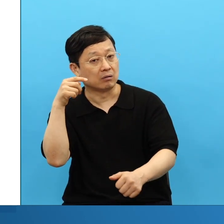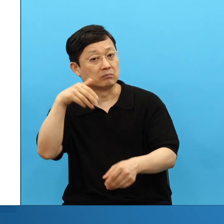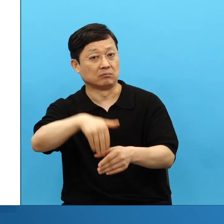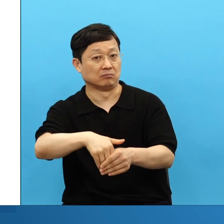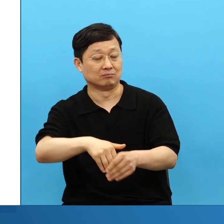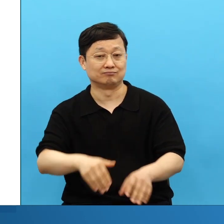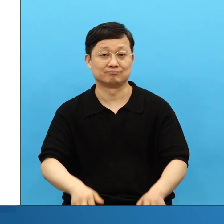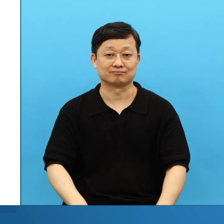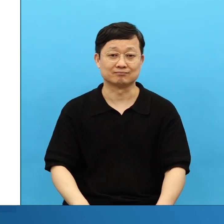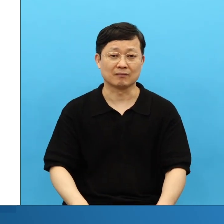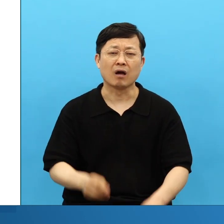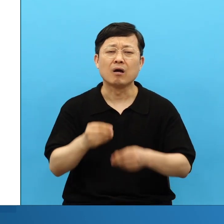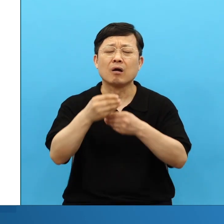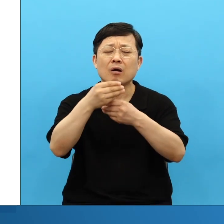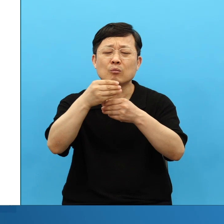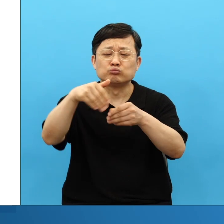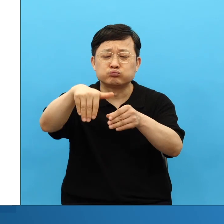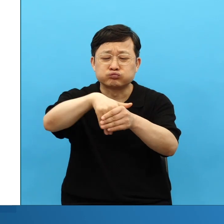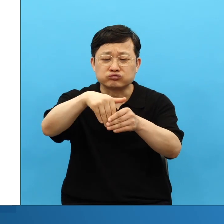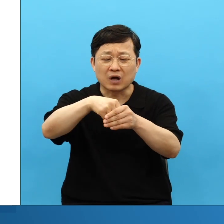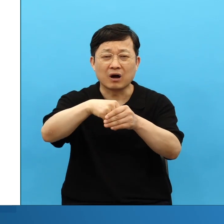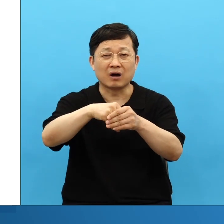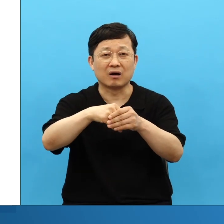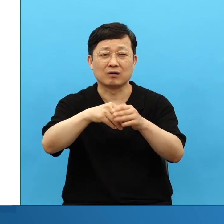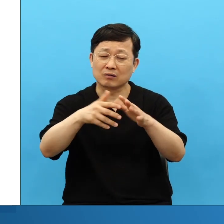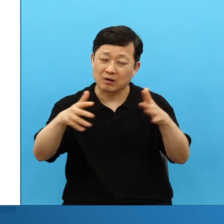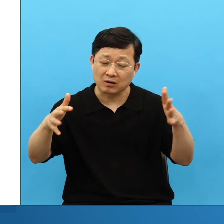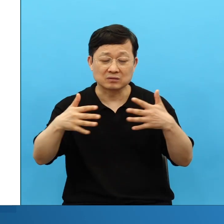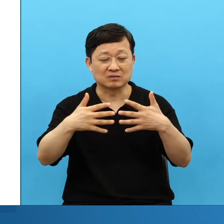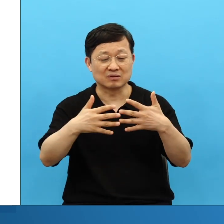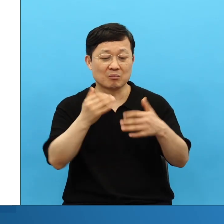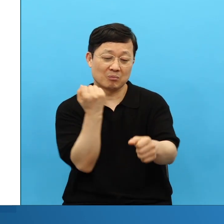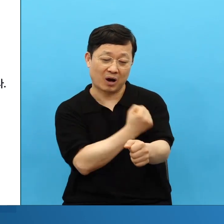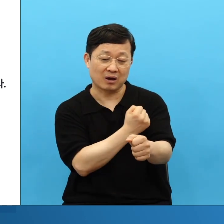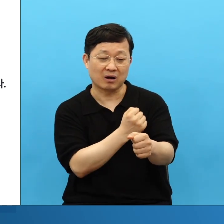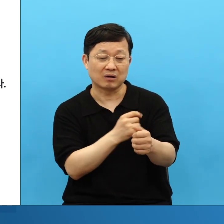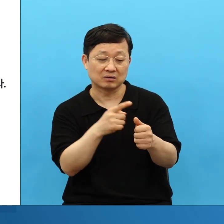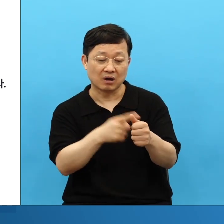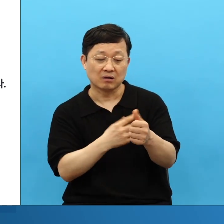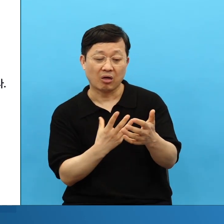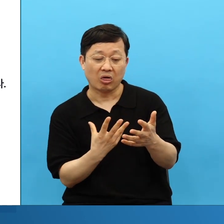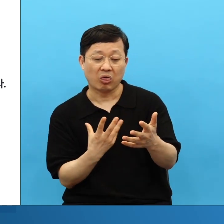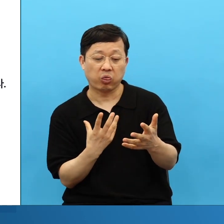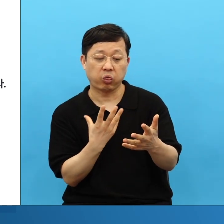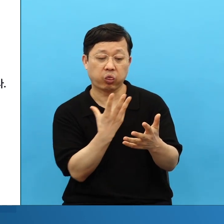이 문화는 스며들어 버리는 거죠. 그래서 다음.